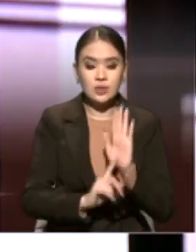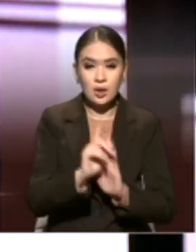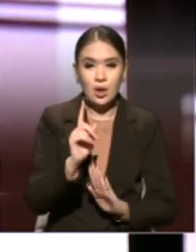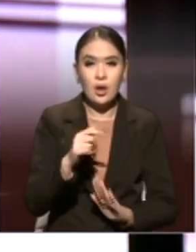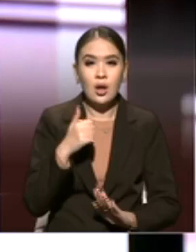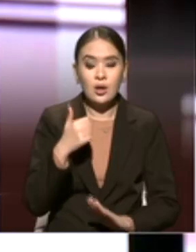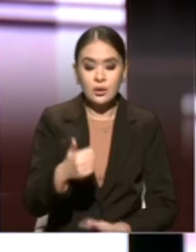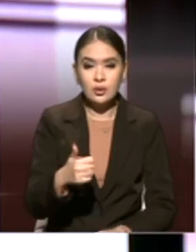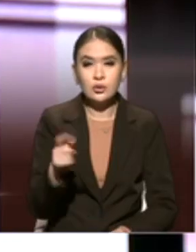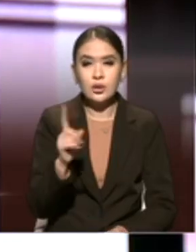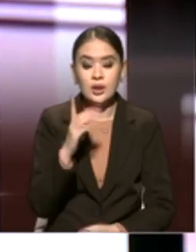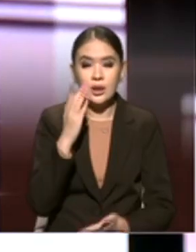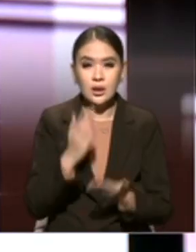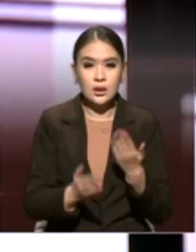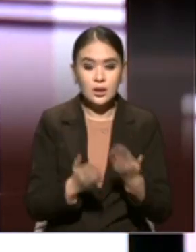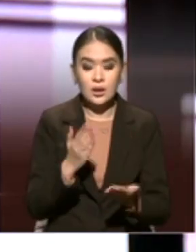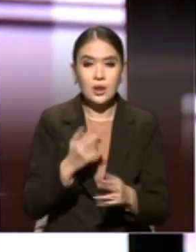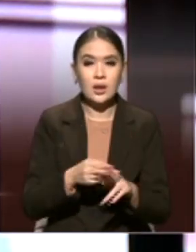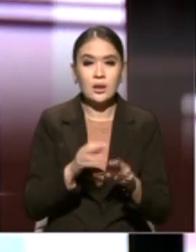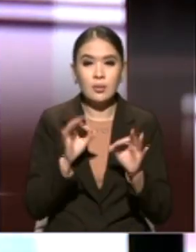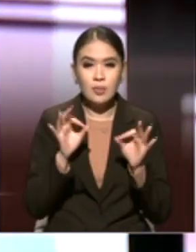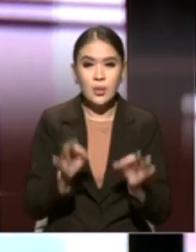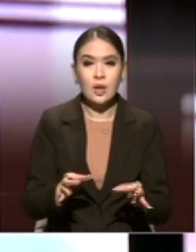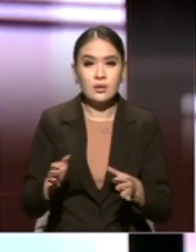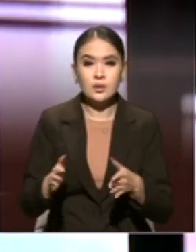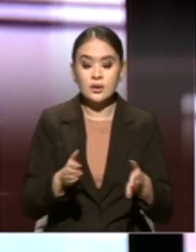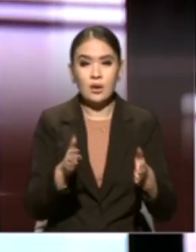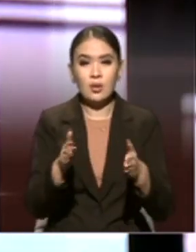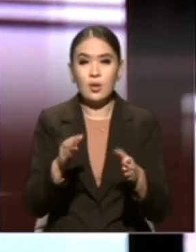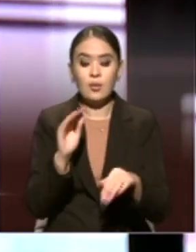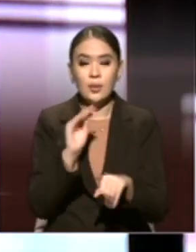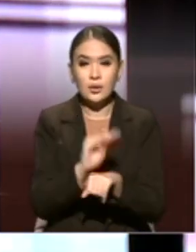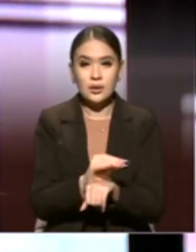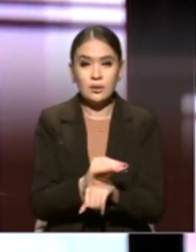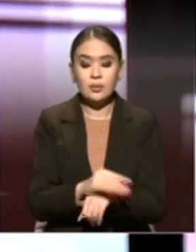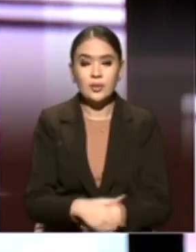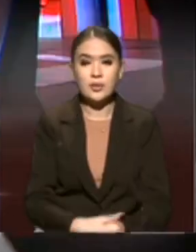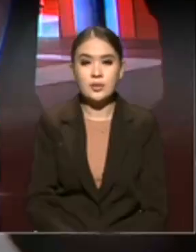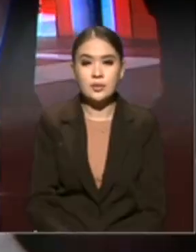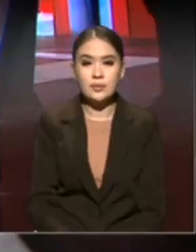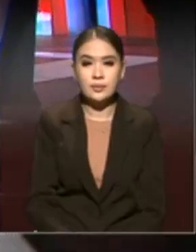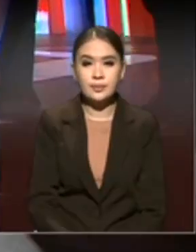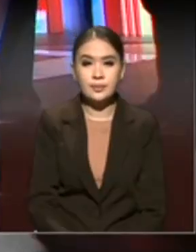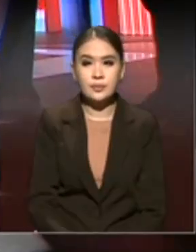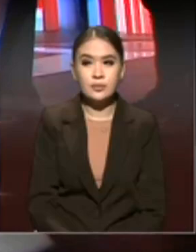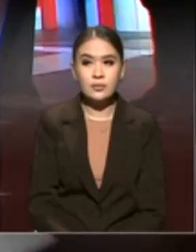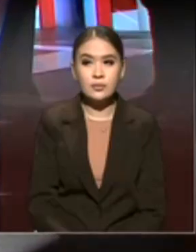Егер де осыны дұрыс жолға қойсақ,